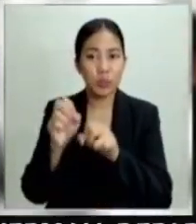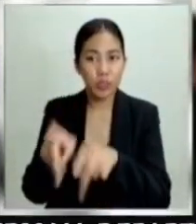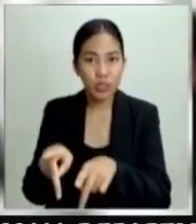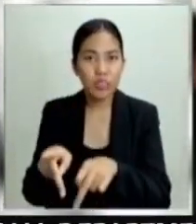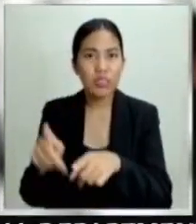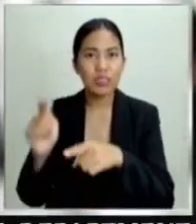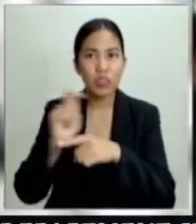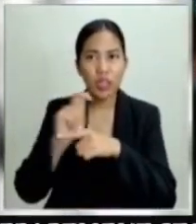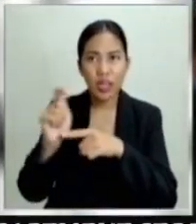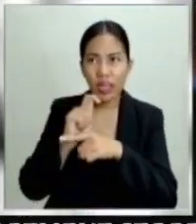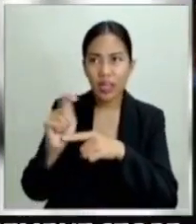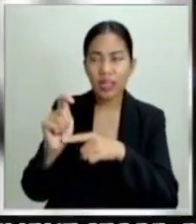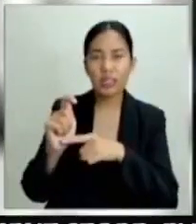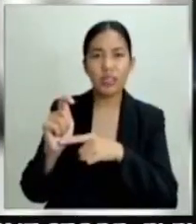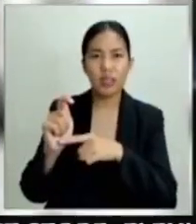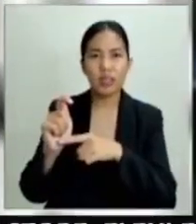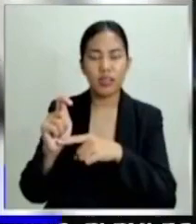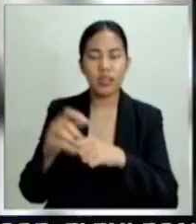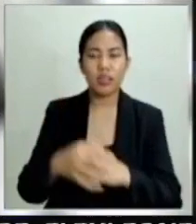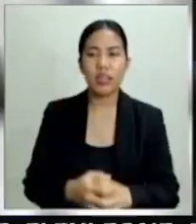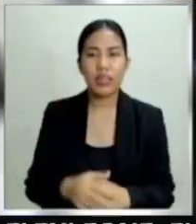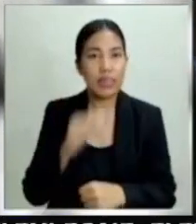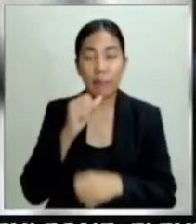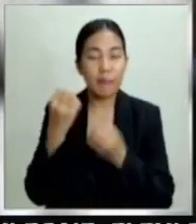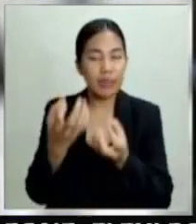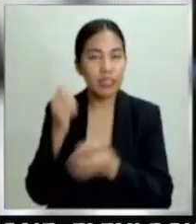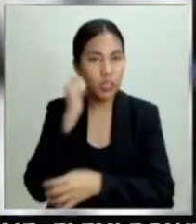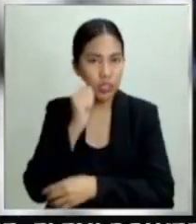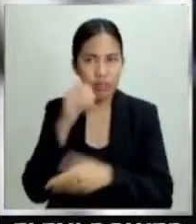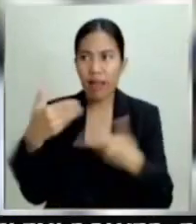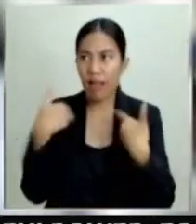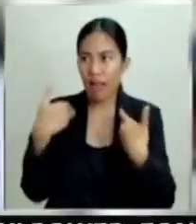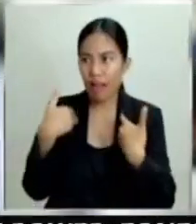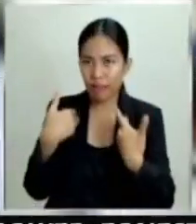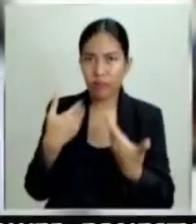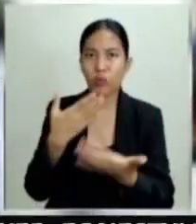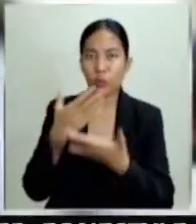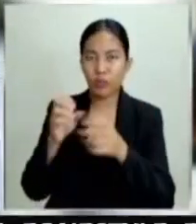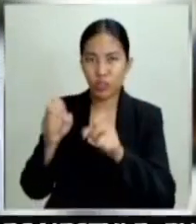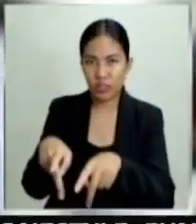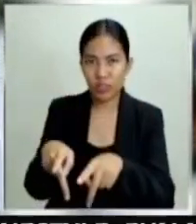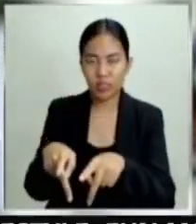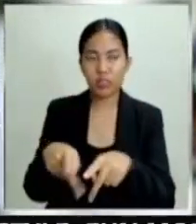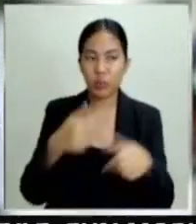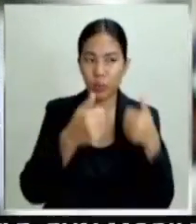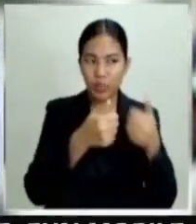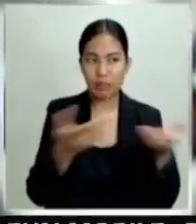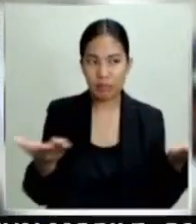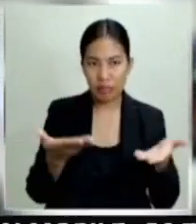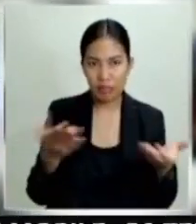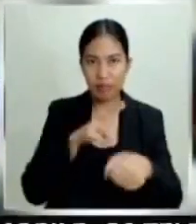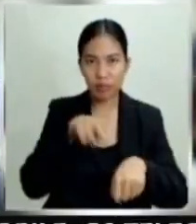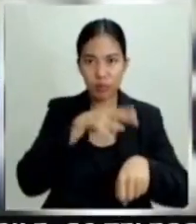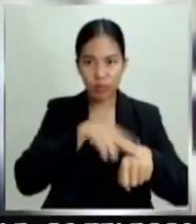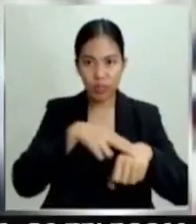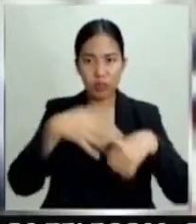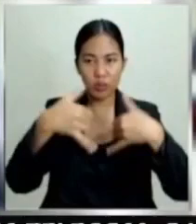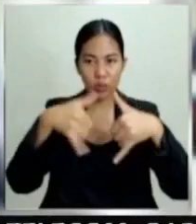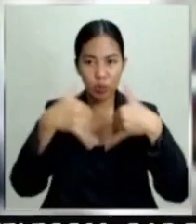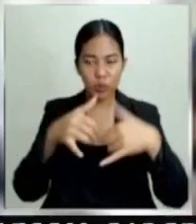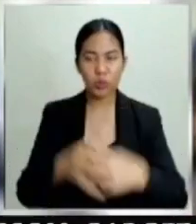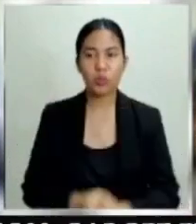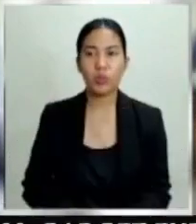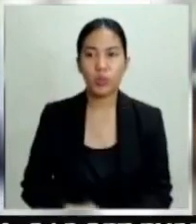gym or to even compete dito sa palarong pambansa. Palagi-lagi po kasi kami nagtitraining sa gym everyday,